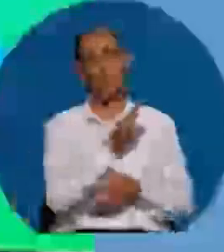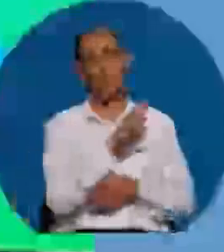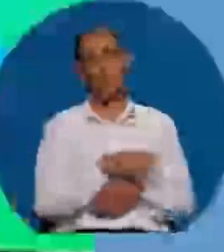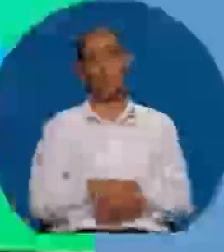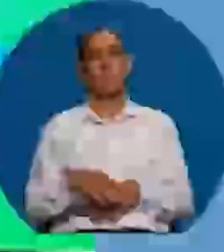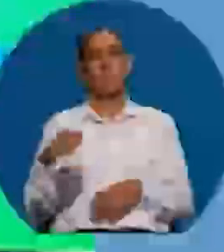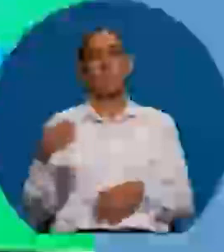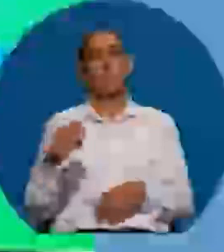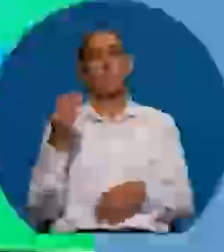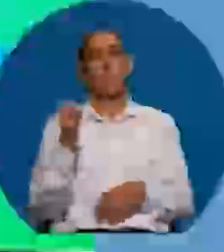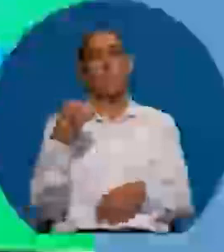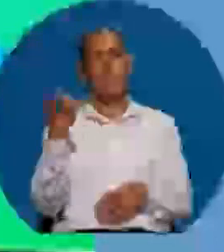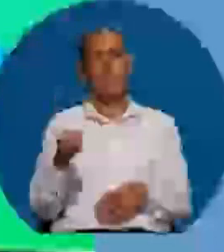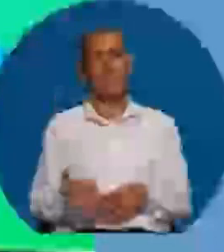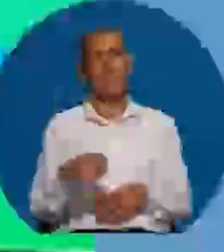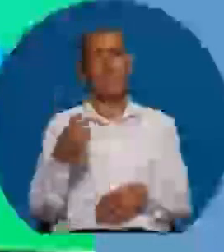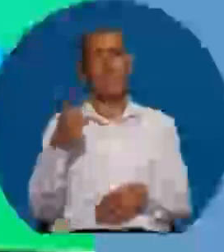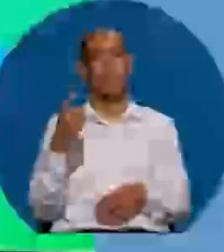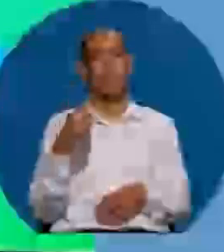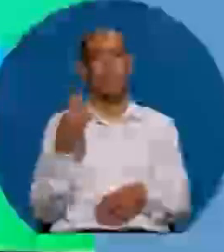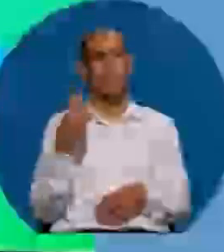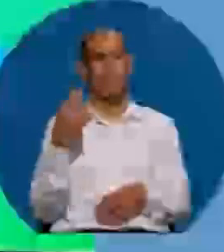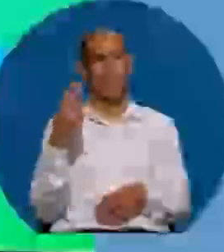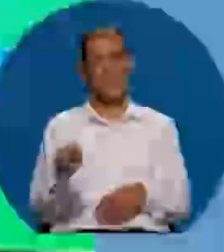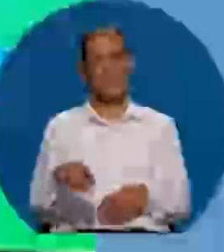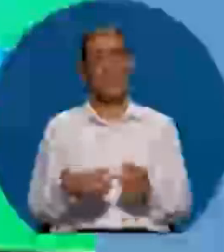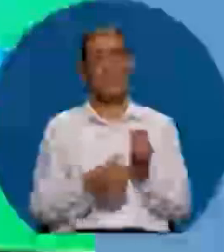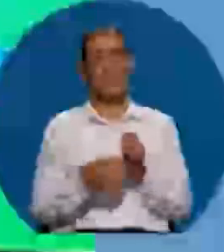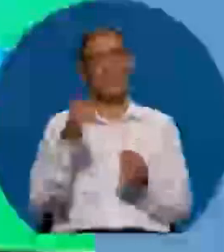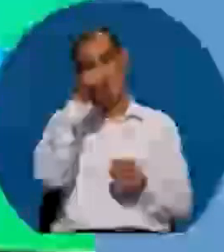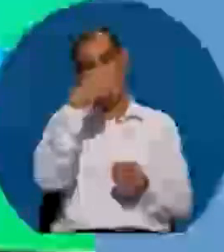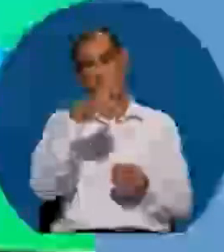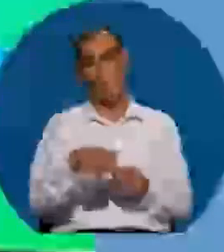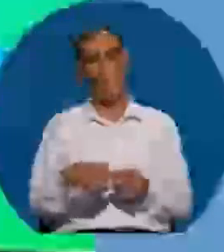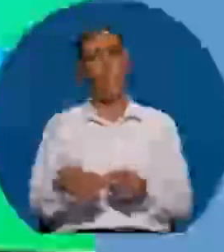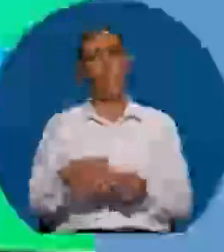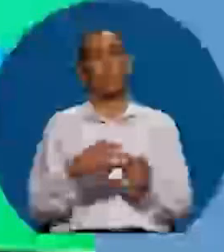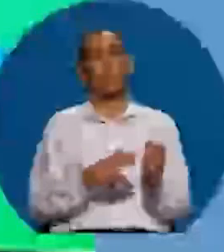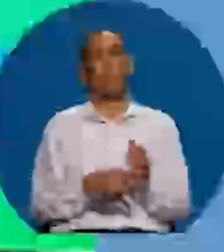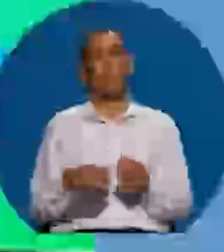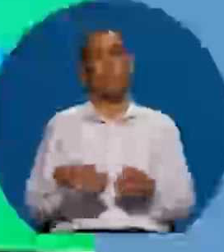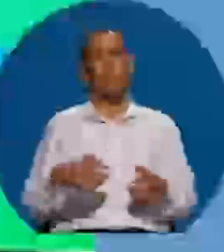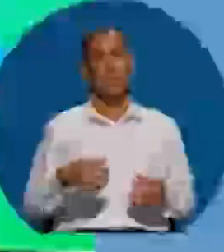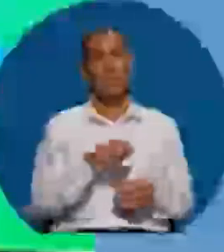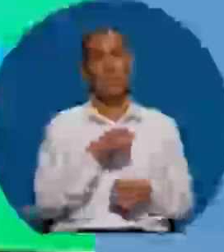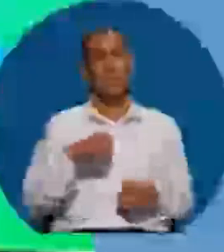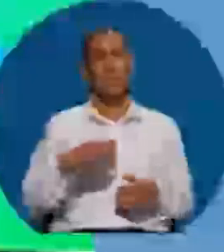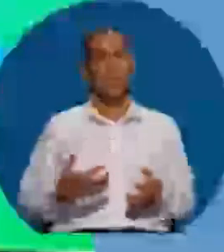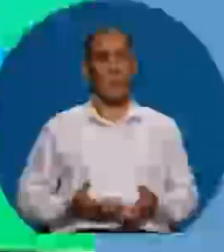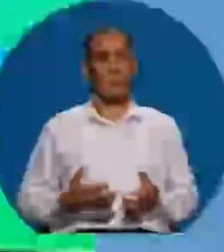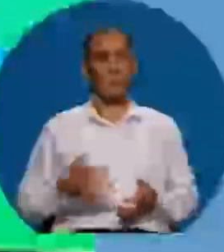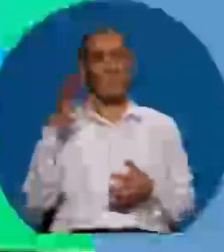екен. Шайыр 2001 жылы 84 жасында қайтыс болған. Шайырымыз өзінің өмірі